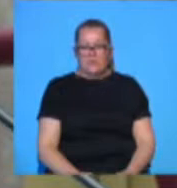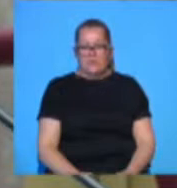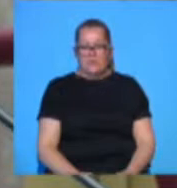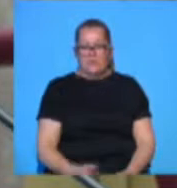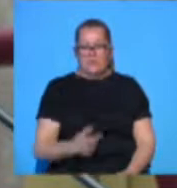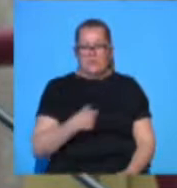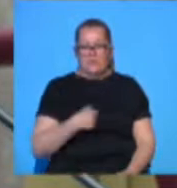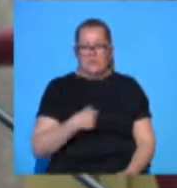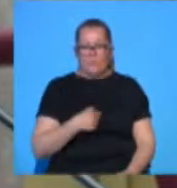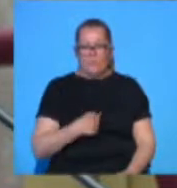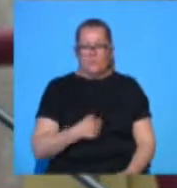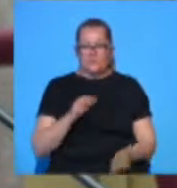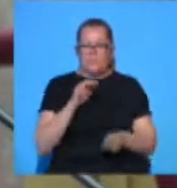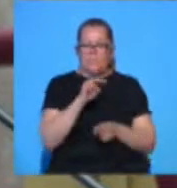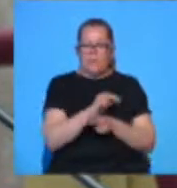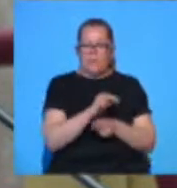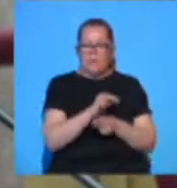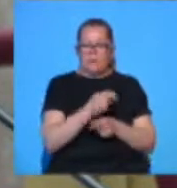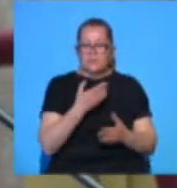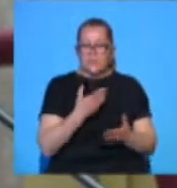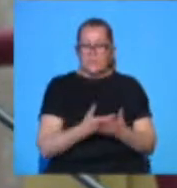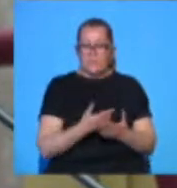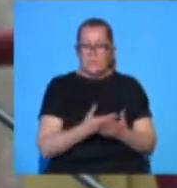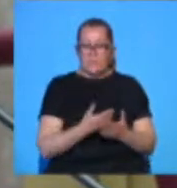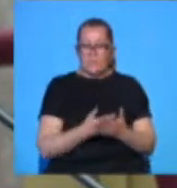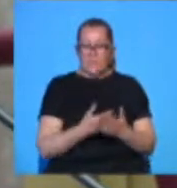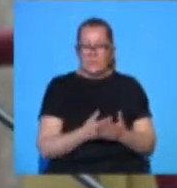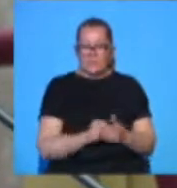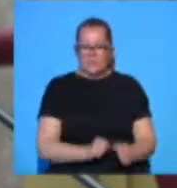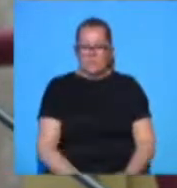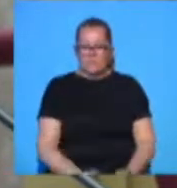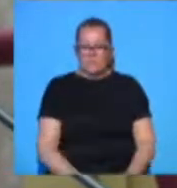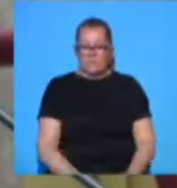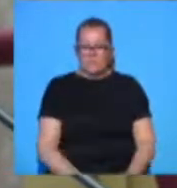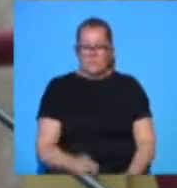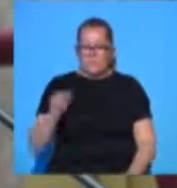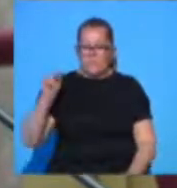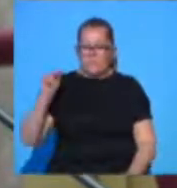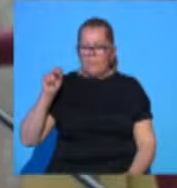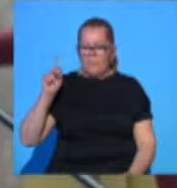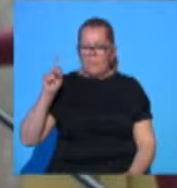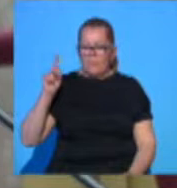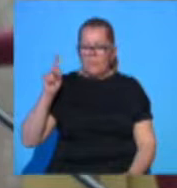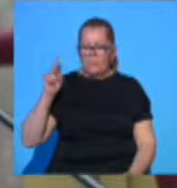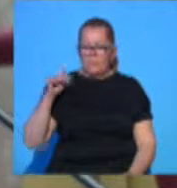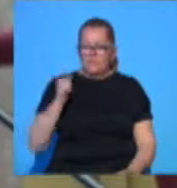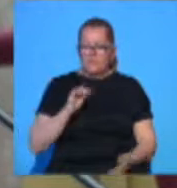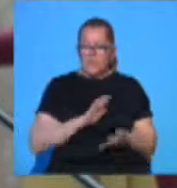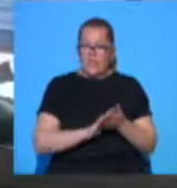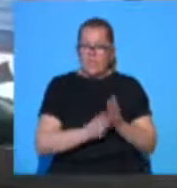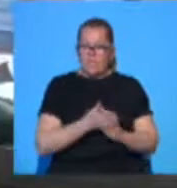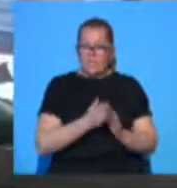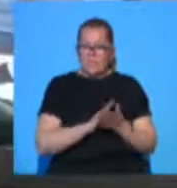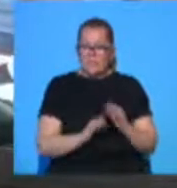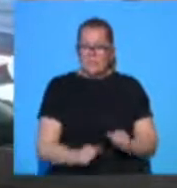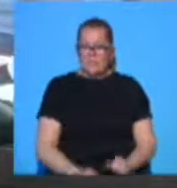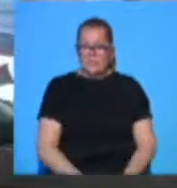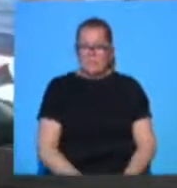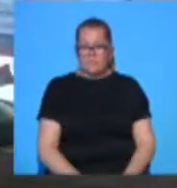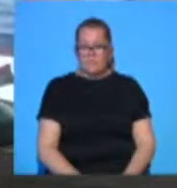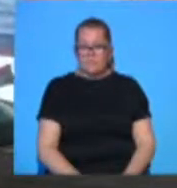care pot concura pentru a scoate un produs final integrat în